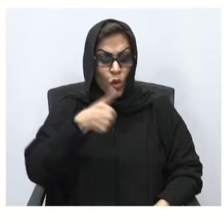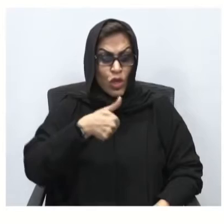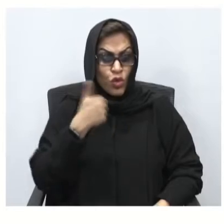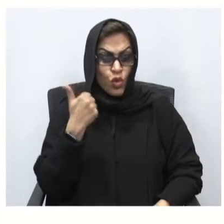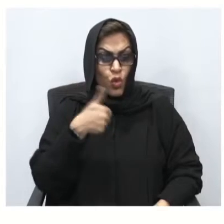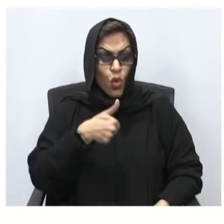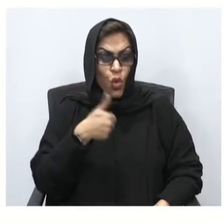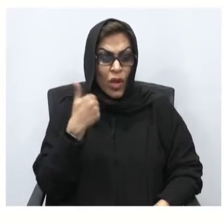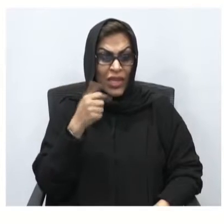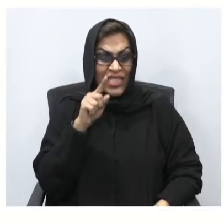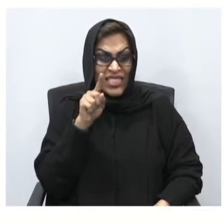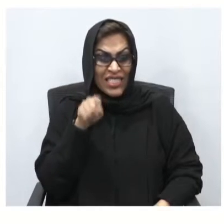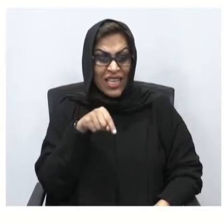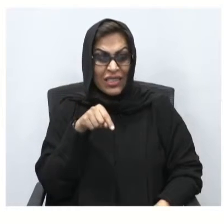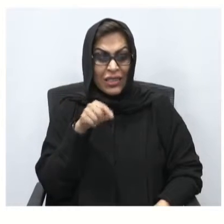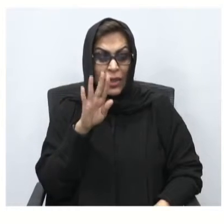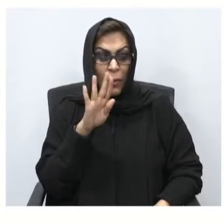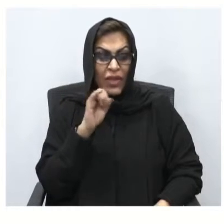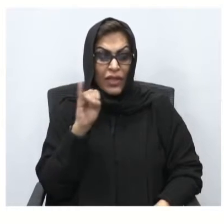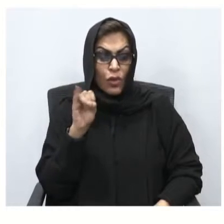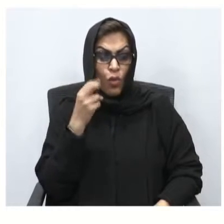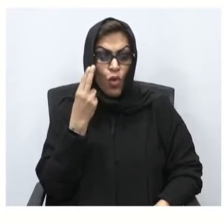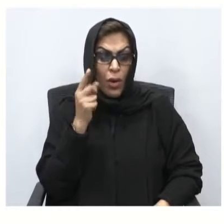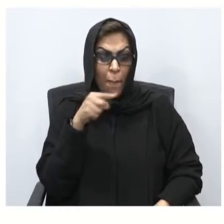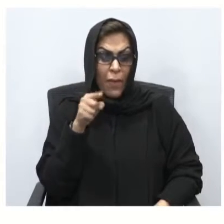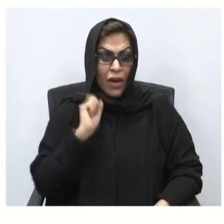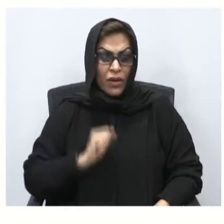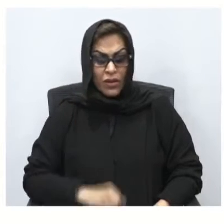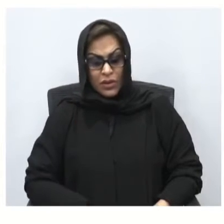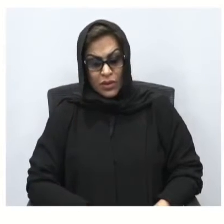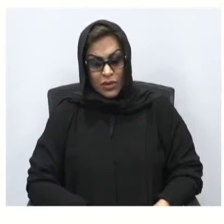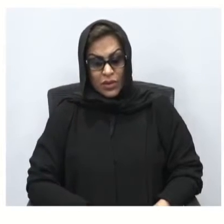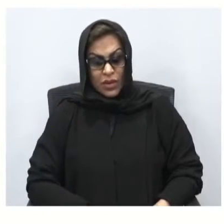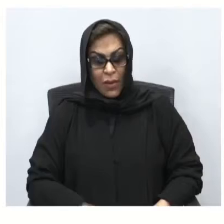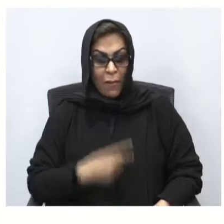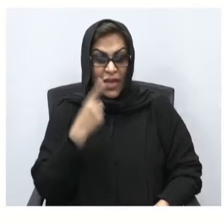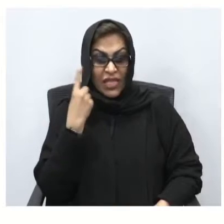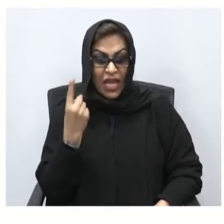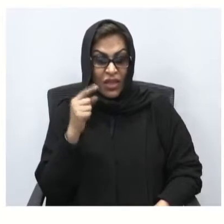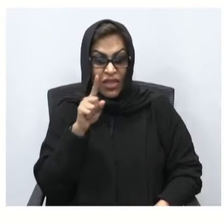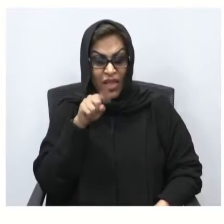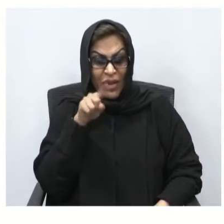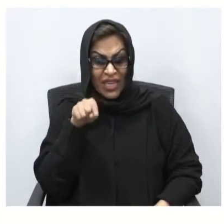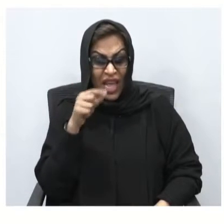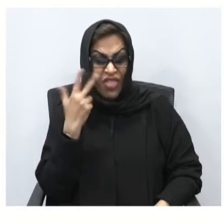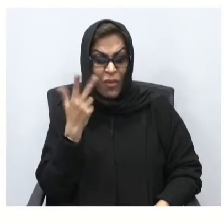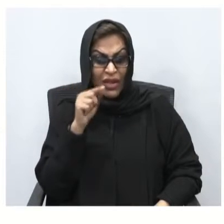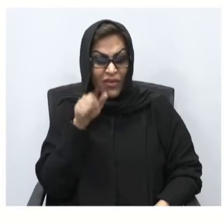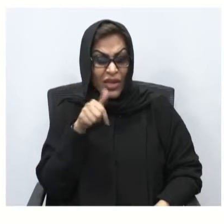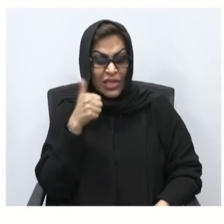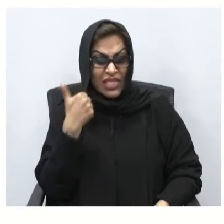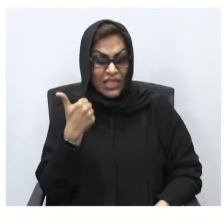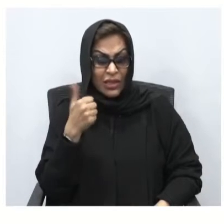16129 سم مربع مساحه الكره الوحده 8